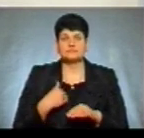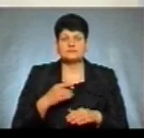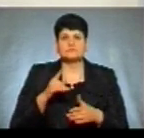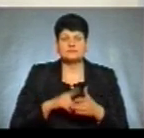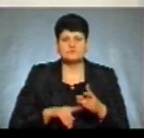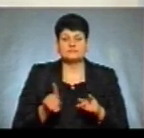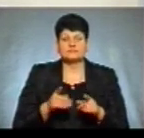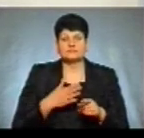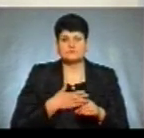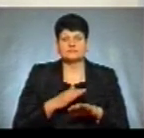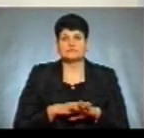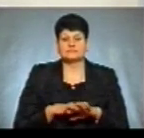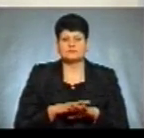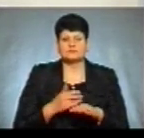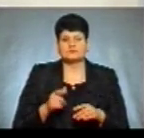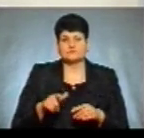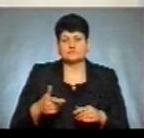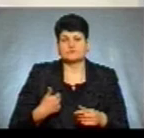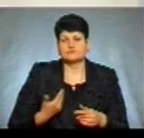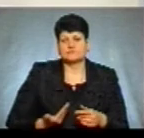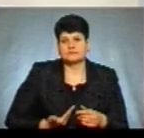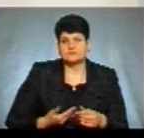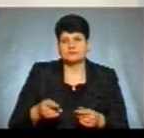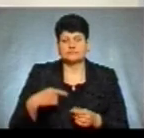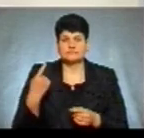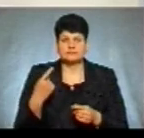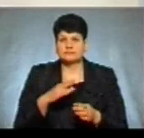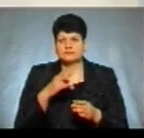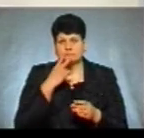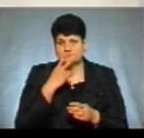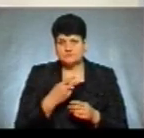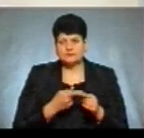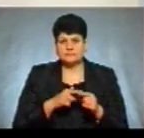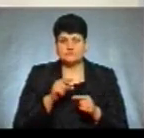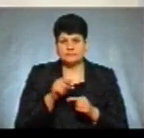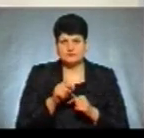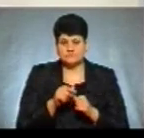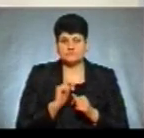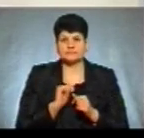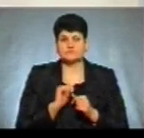наше населення, наші люди, які живуть на Тернопільщині, не дивлячись на те, що